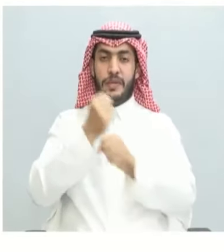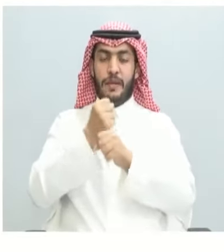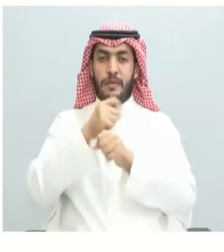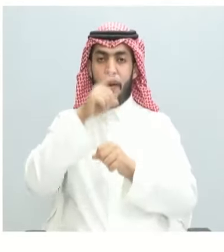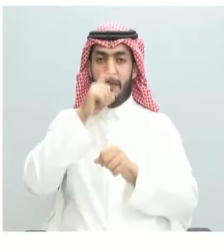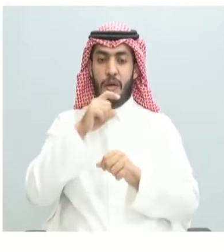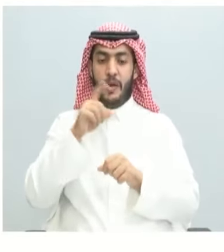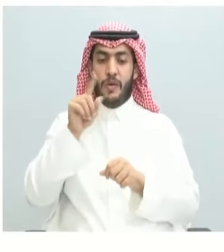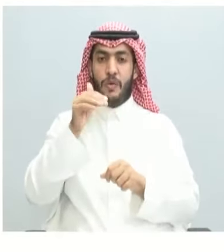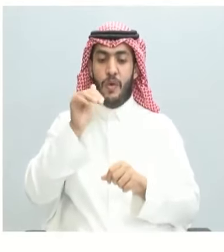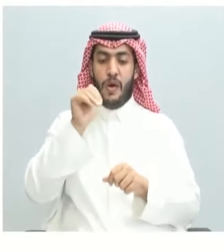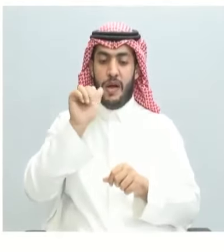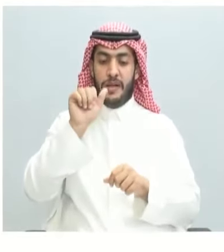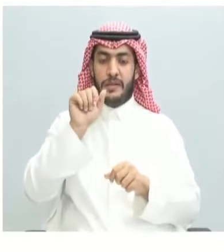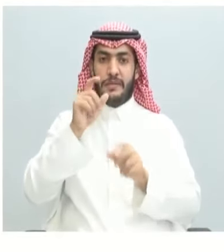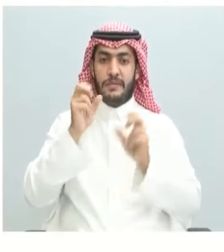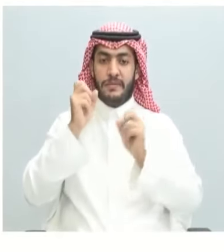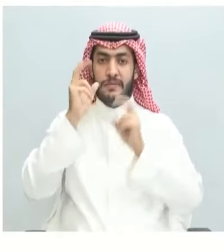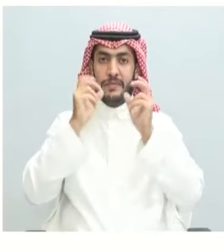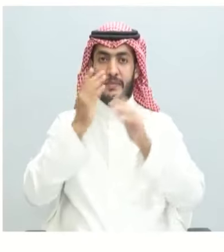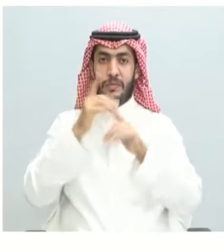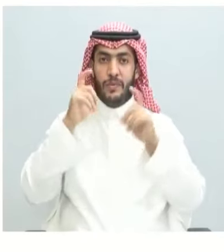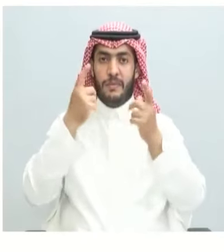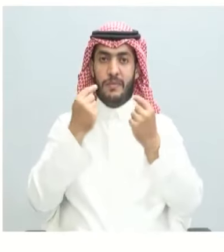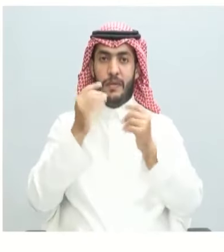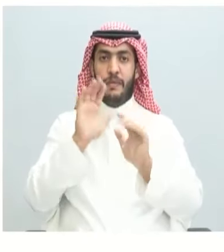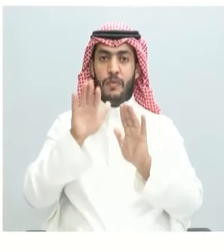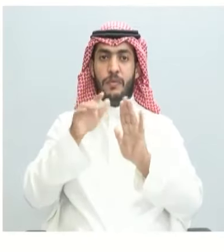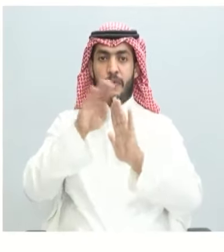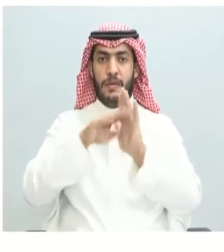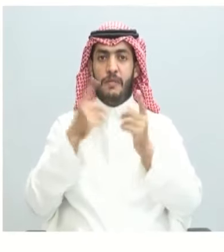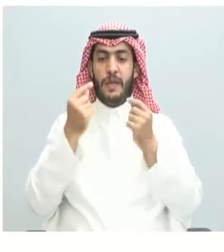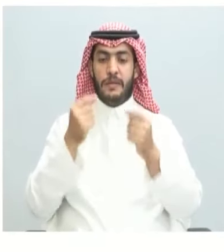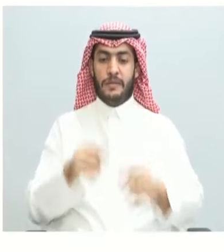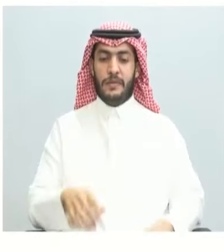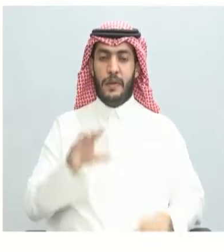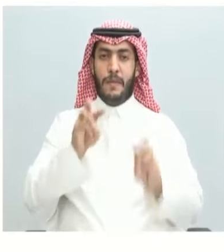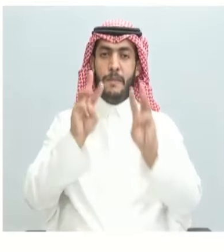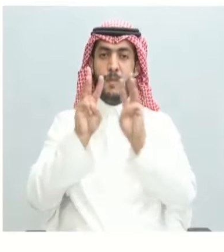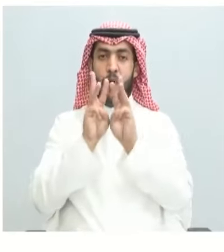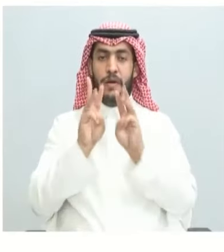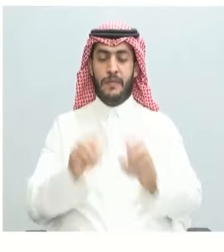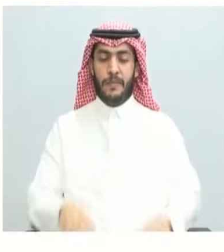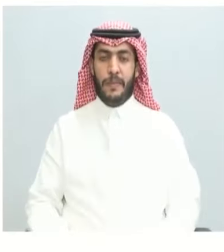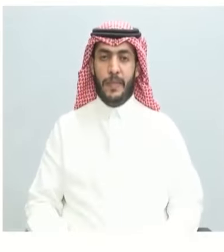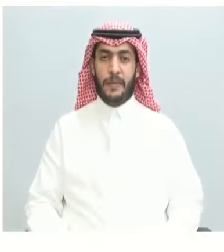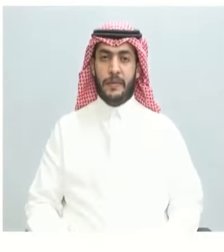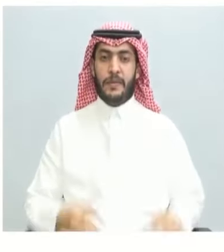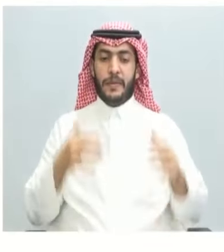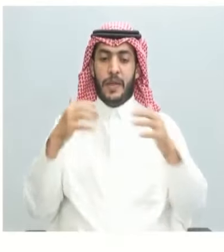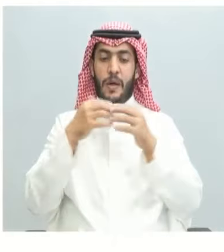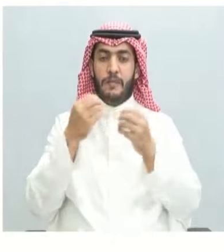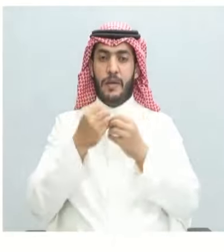باستخدام رخص المشاع الابداعي حتى ناخذ الصور المرخصه في الموقع طبعا نتعاون مع